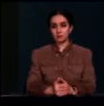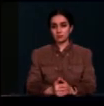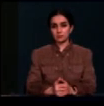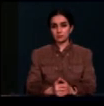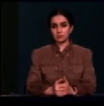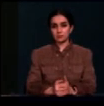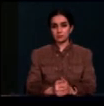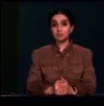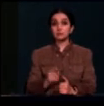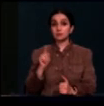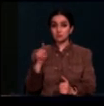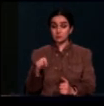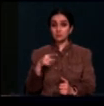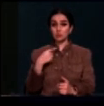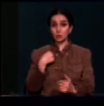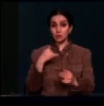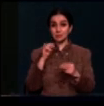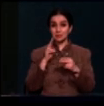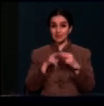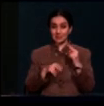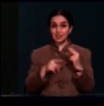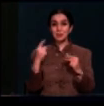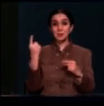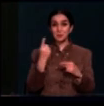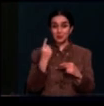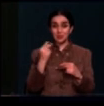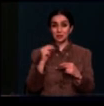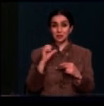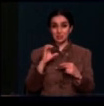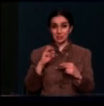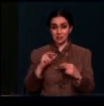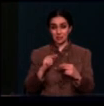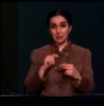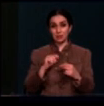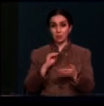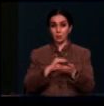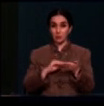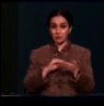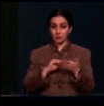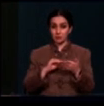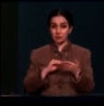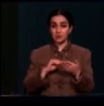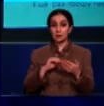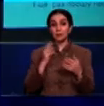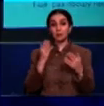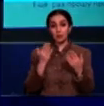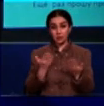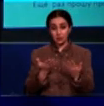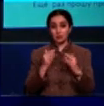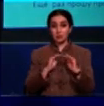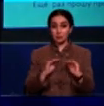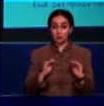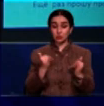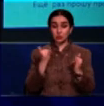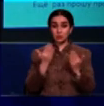Вот здесь, ребята, у нас с вами заканчивается первая часть повести. Ребят, пока мы с